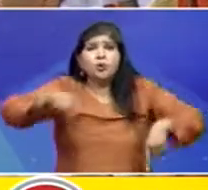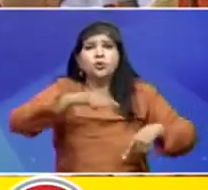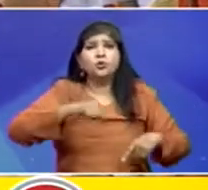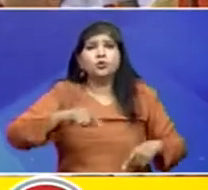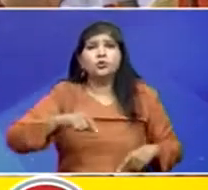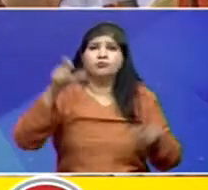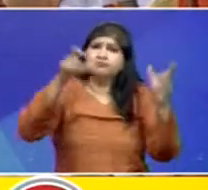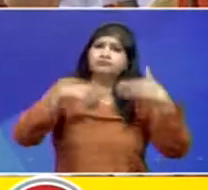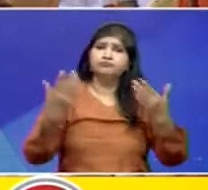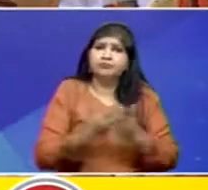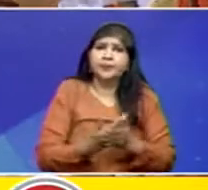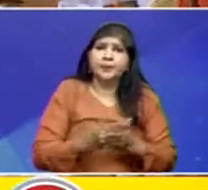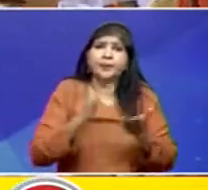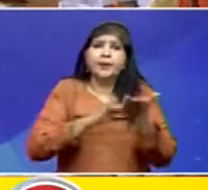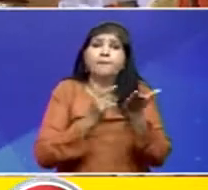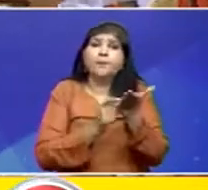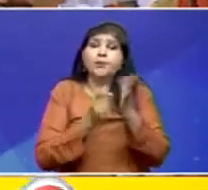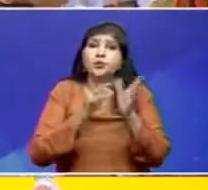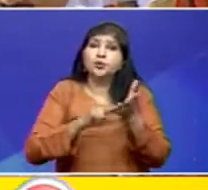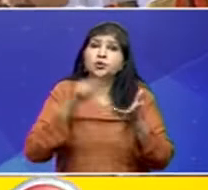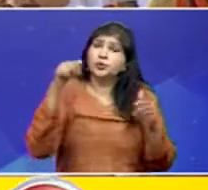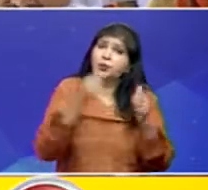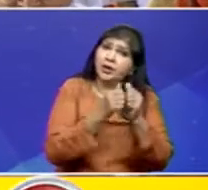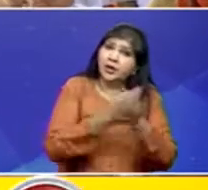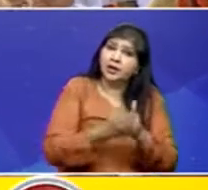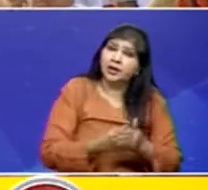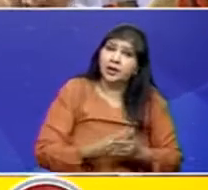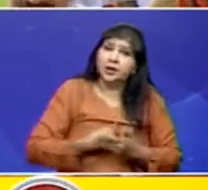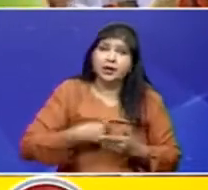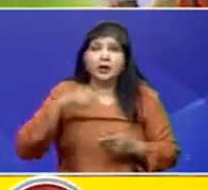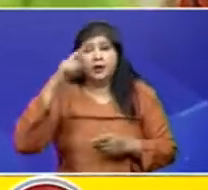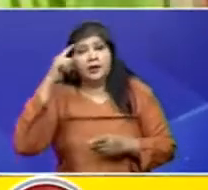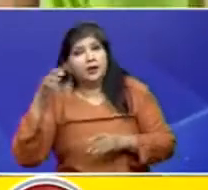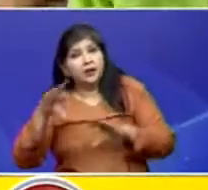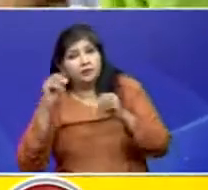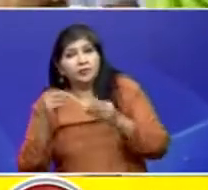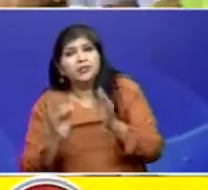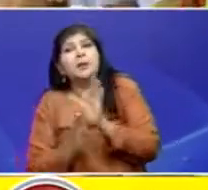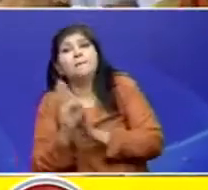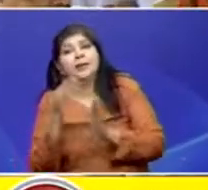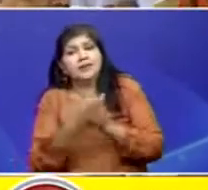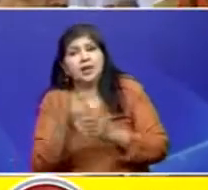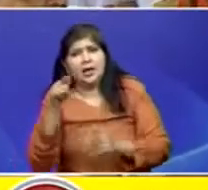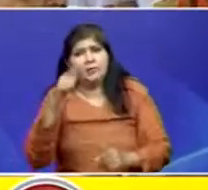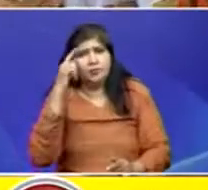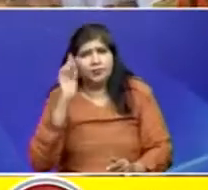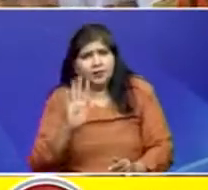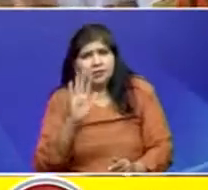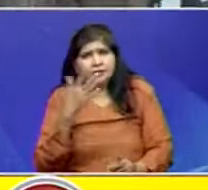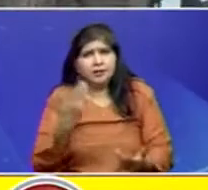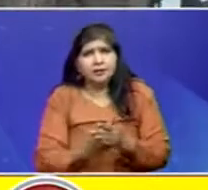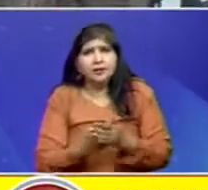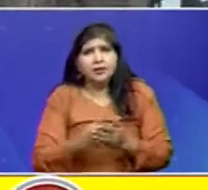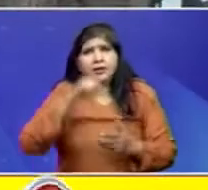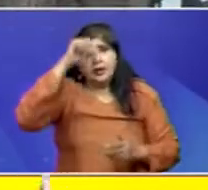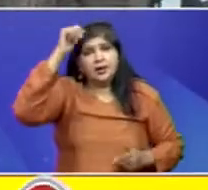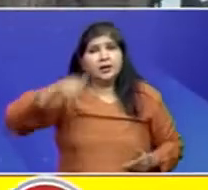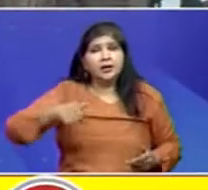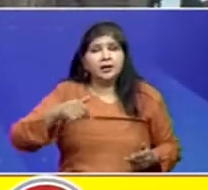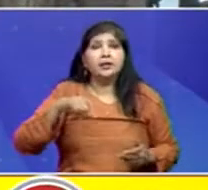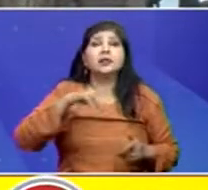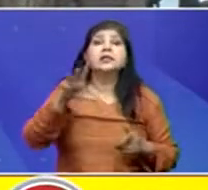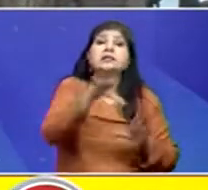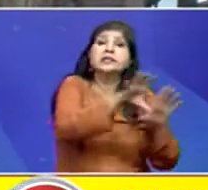में मुजियम को लेकर दिल्चस्पी और बढ़ेगी क्या आप जानते हैं कि देश के किस